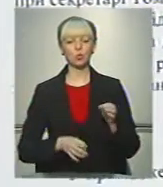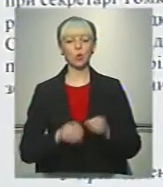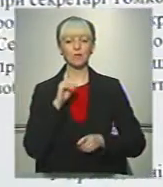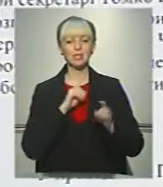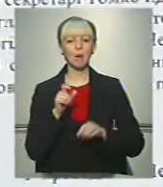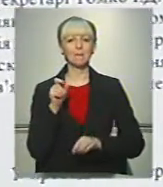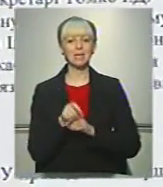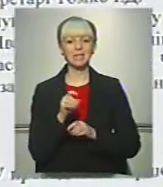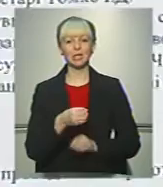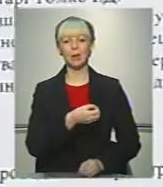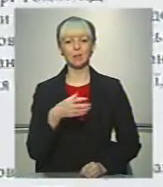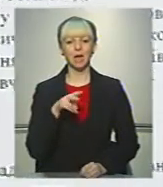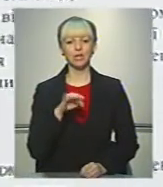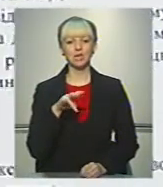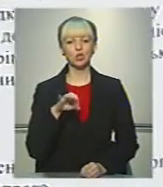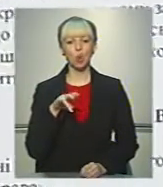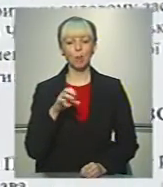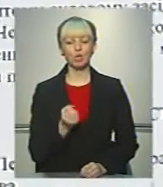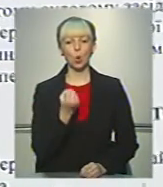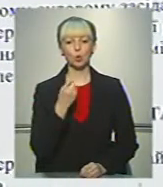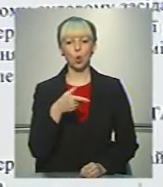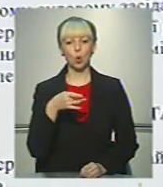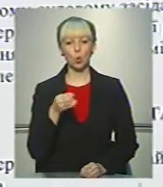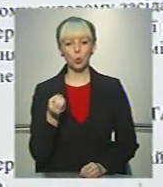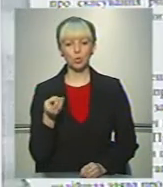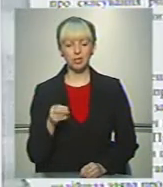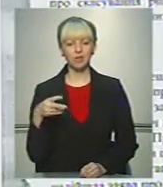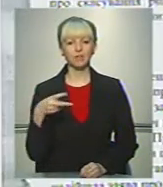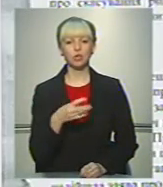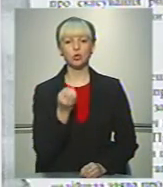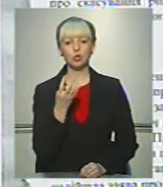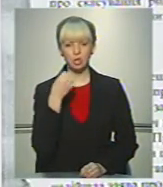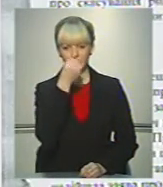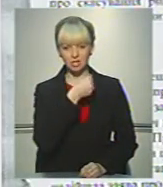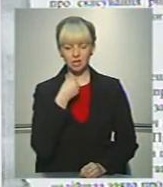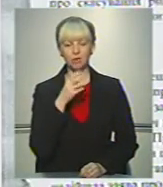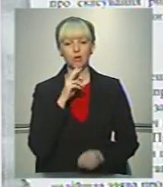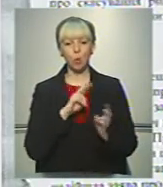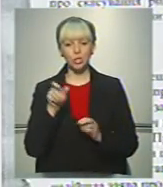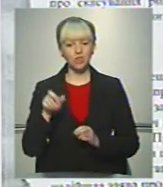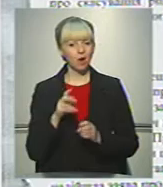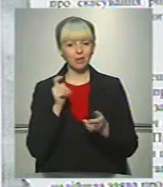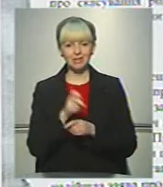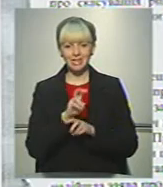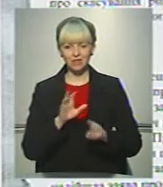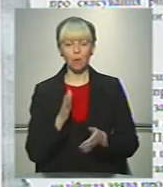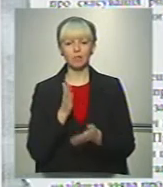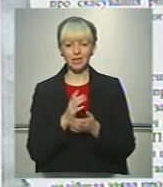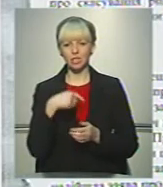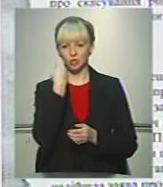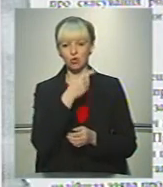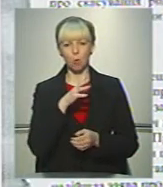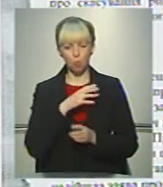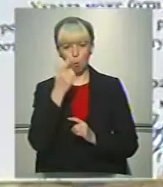засідання, призначені на 15 листопада та 11 грудня 2014 року, позивач не з'явився, хоча належним чином